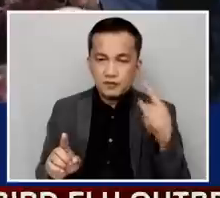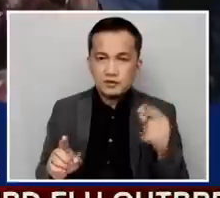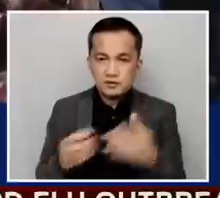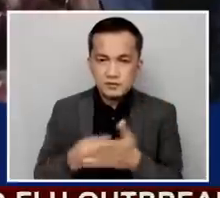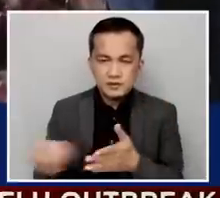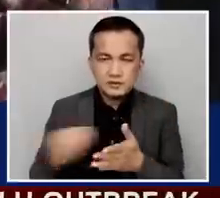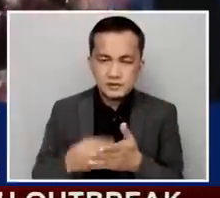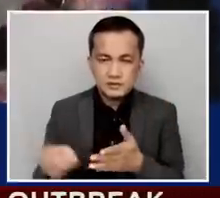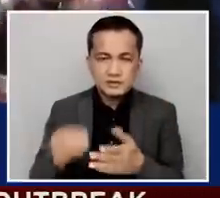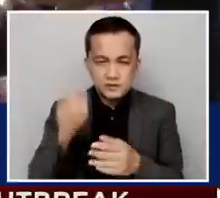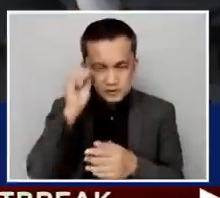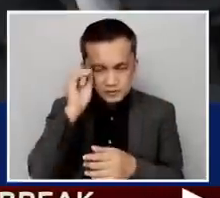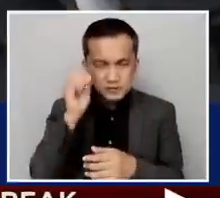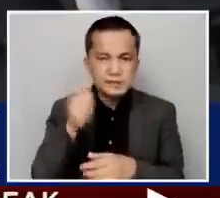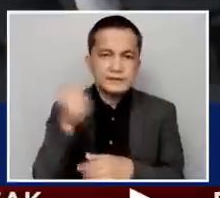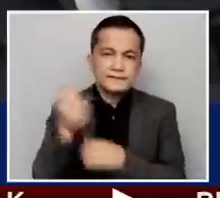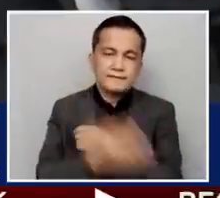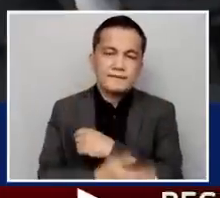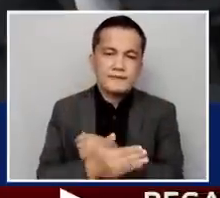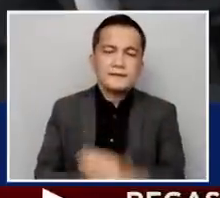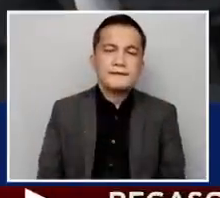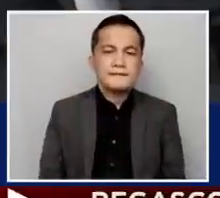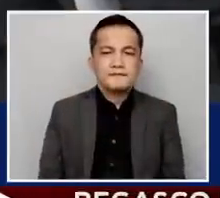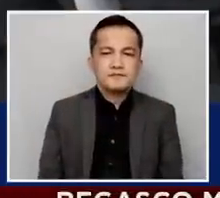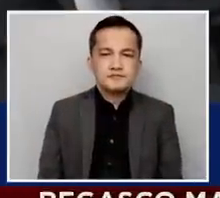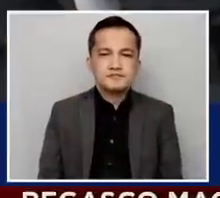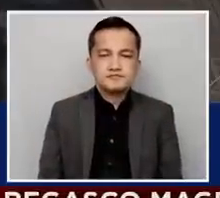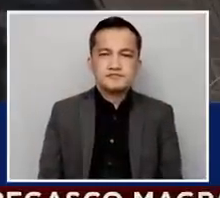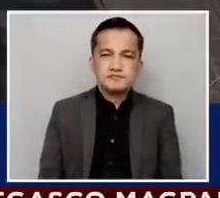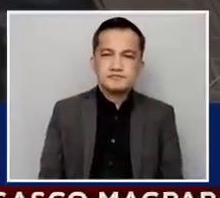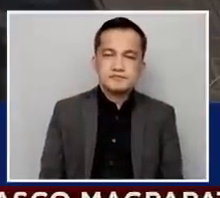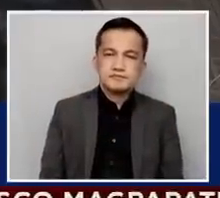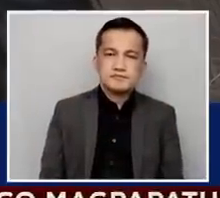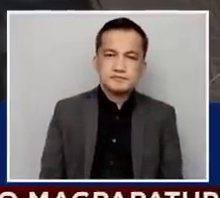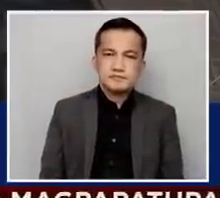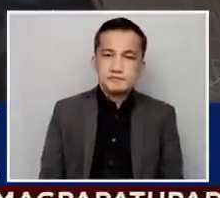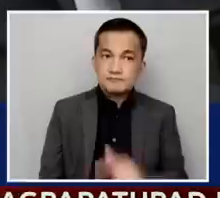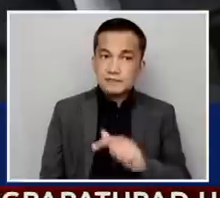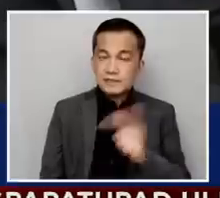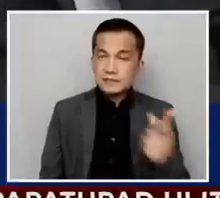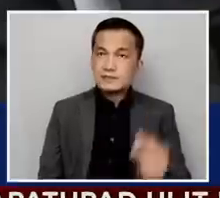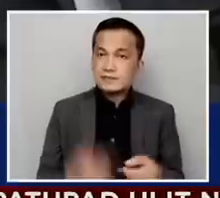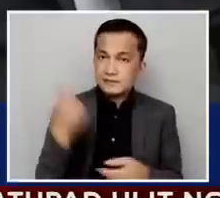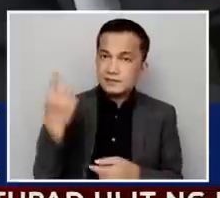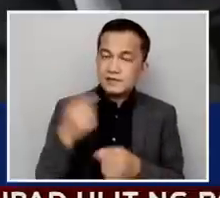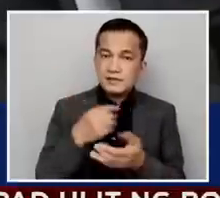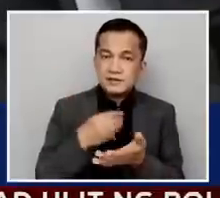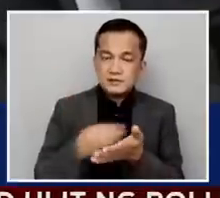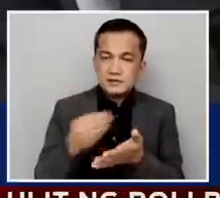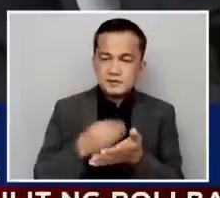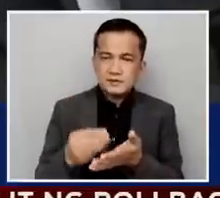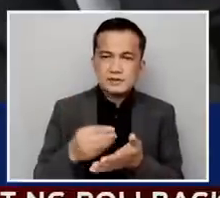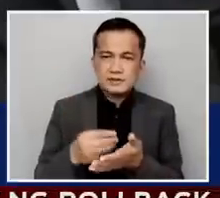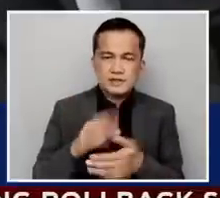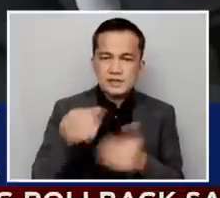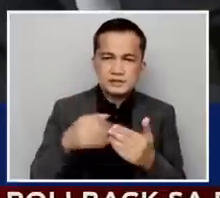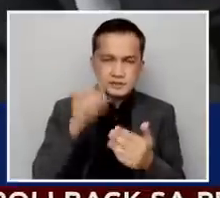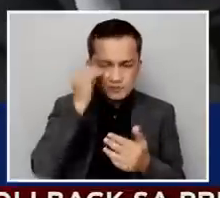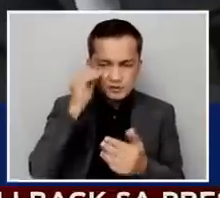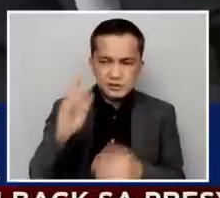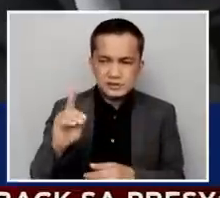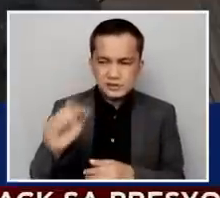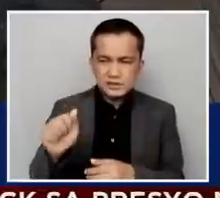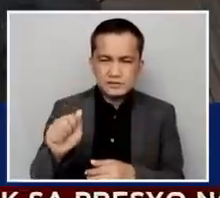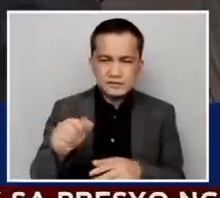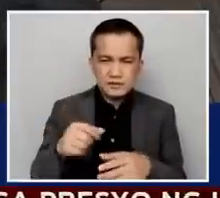ng sibuyas sa ibang bansa. Pag nabili na po ang lahat ng sibuyas, eto na po yung Department of Agriculture. Magpapalabas na po ng